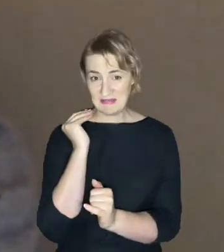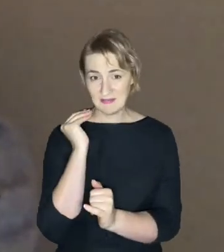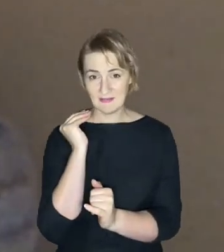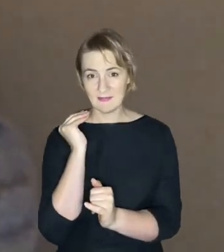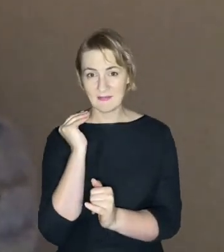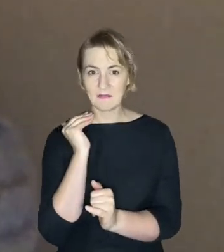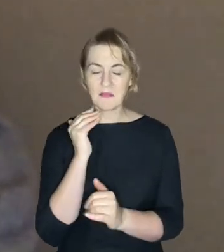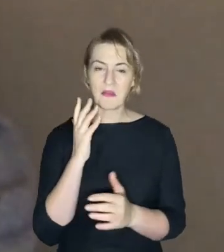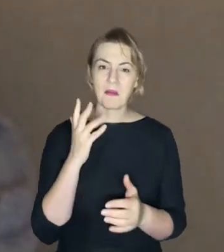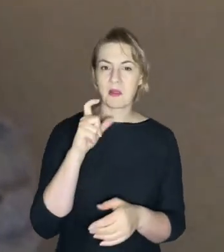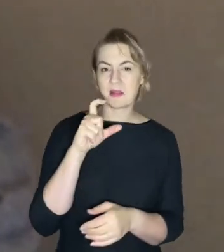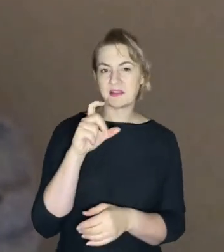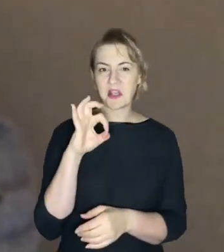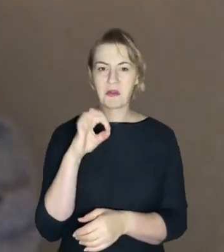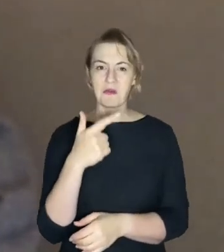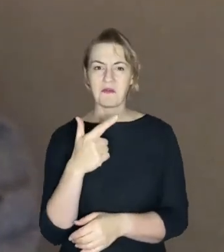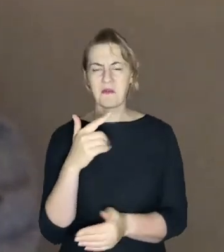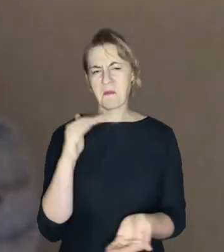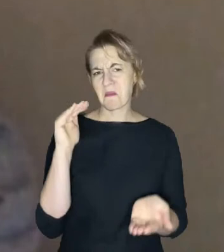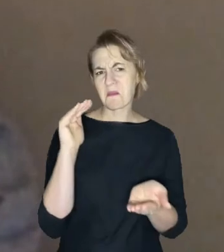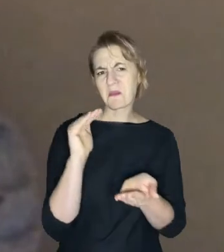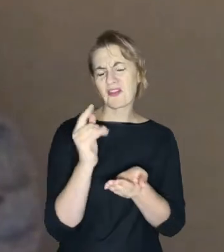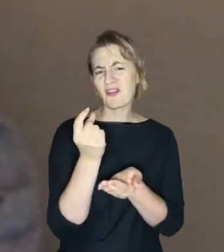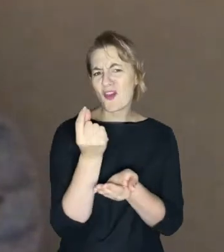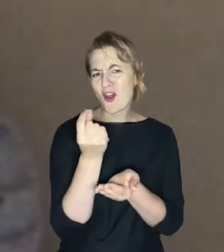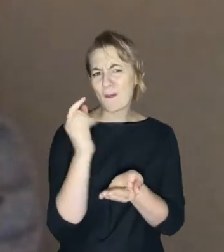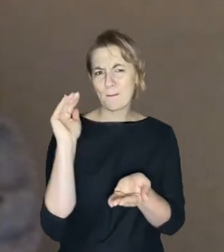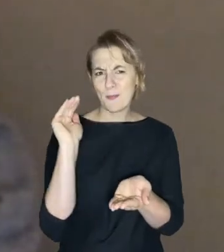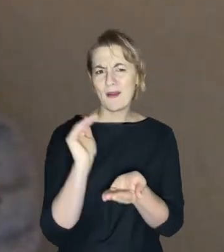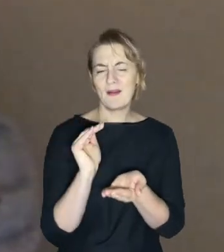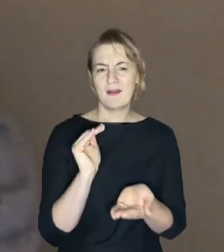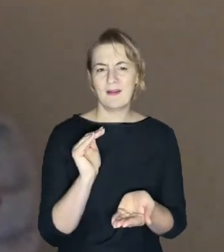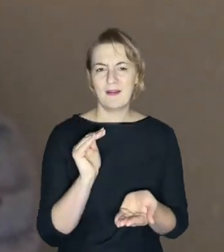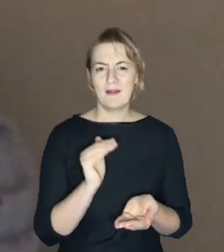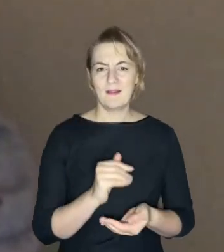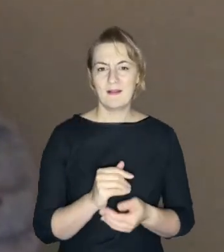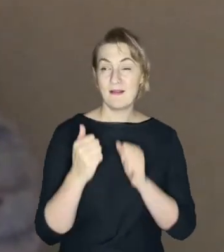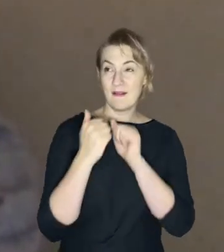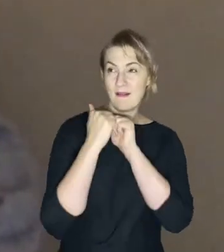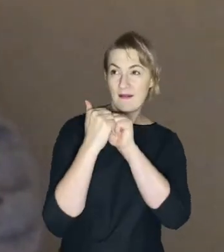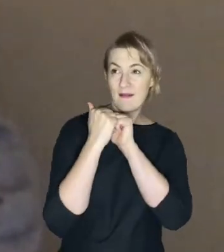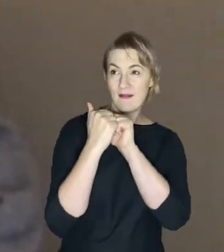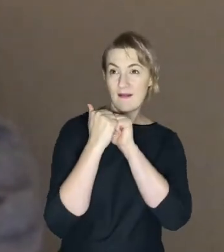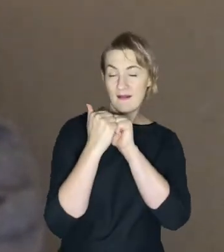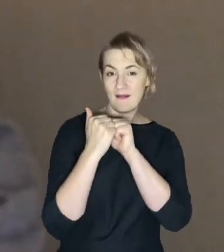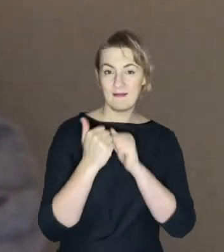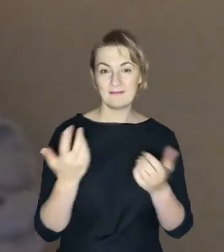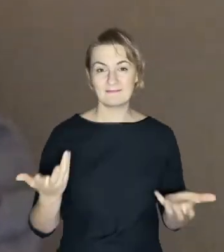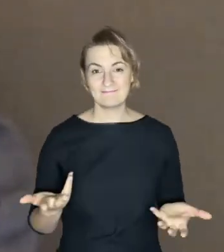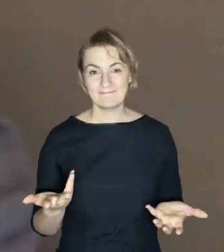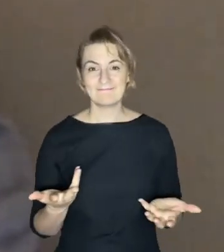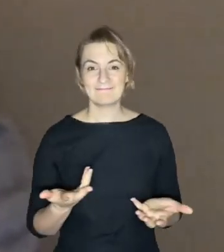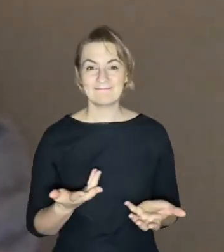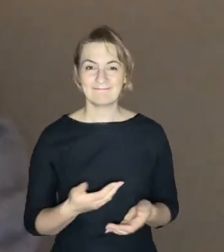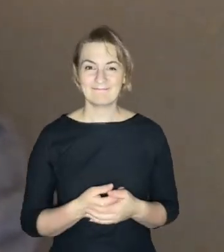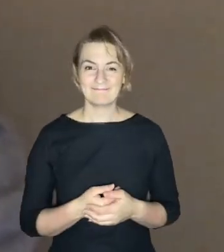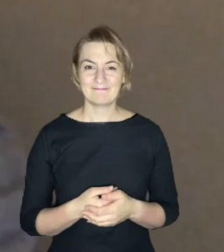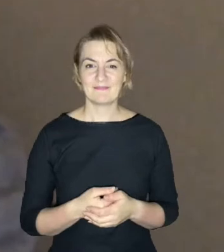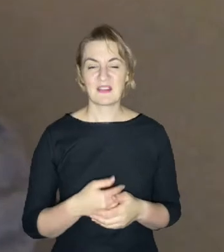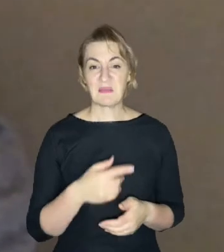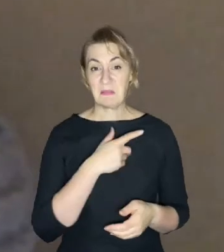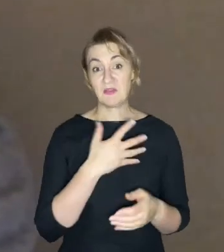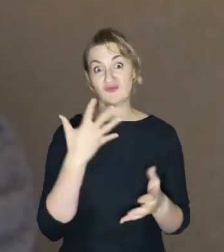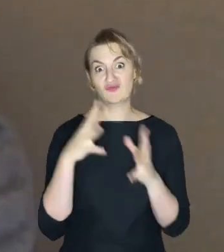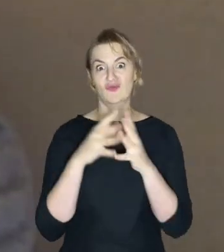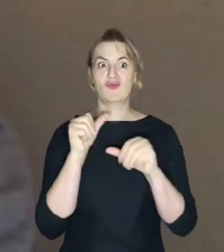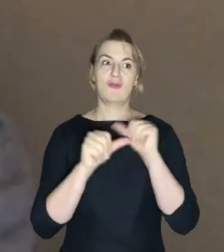mniej dwutlenku węgla, może no, jak się nie, no, no tak, no nie damy rady w 10